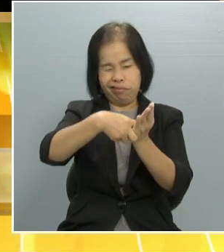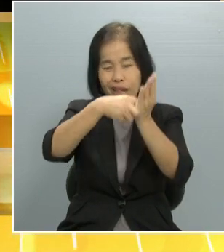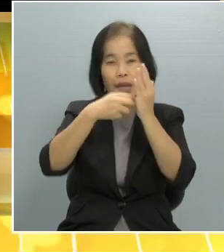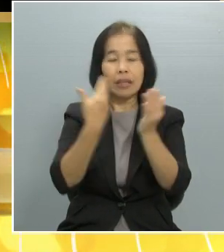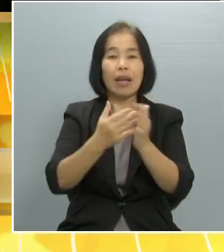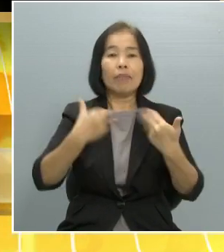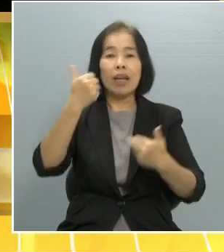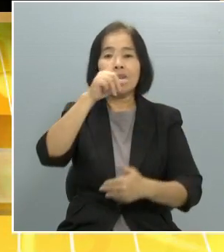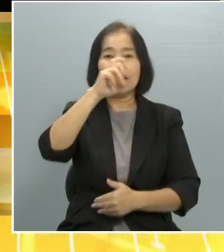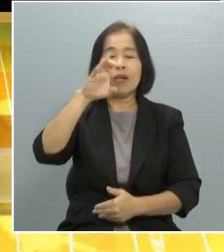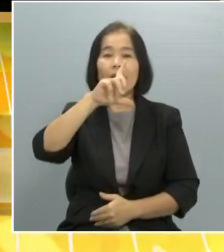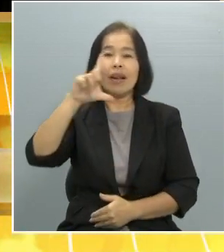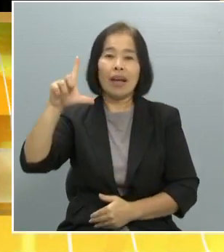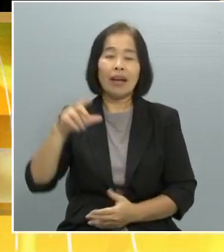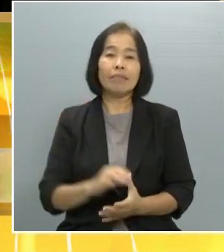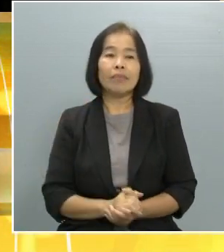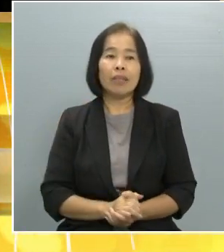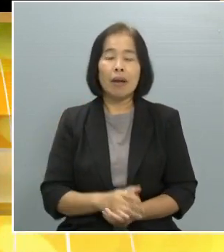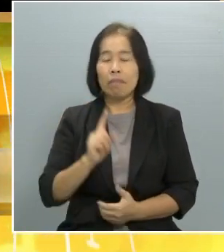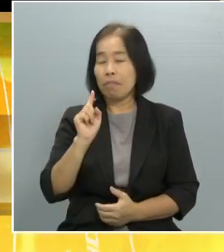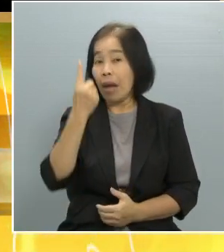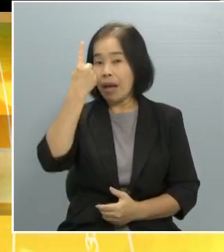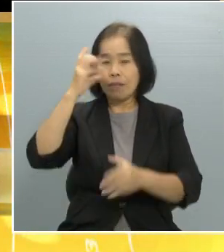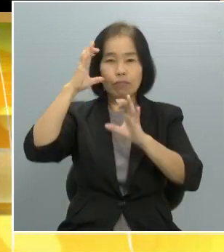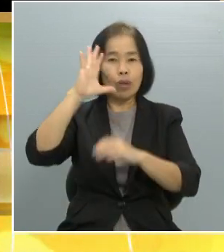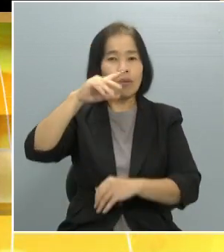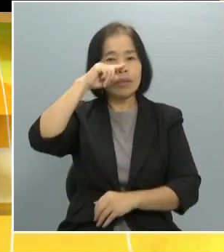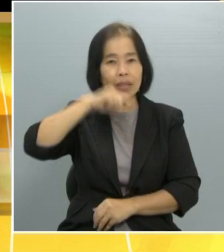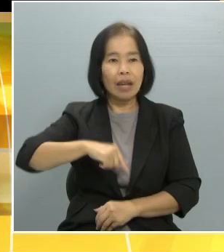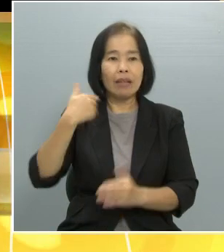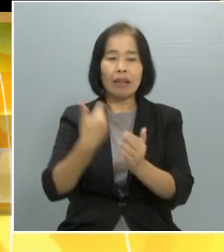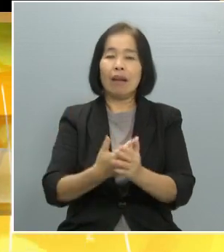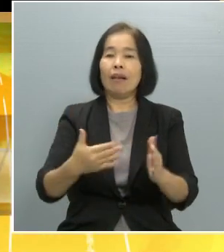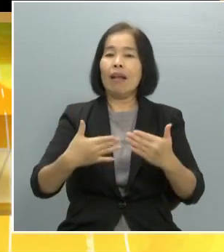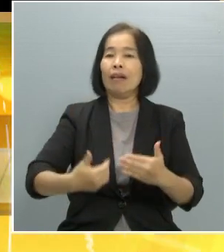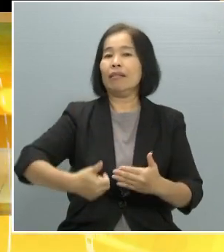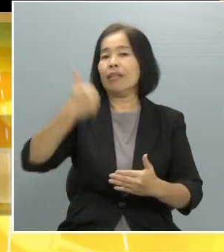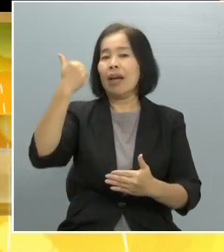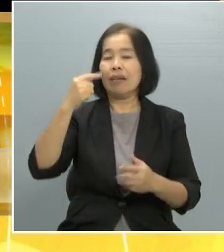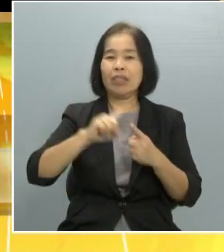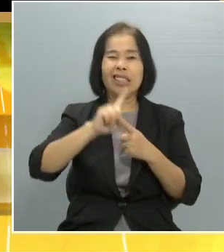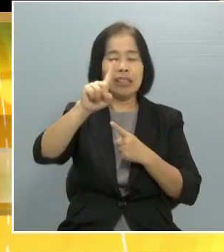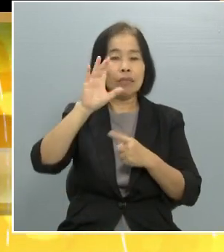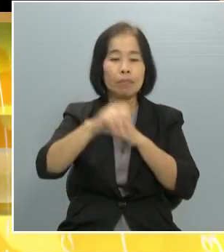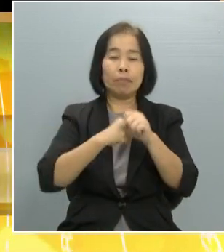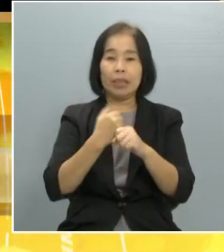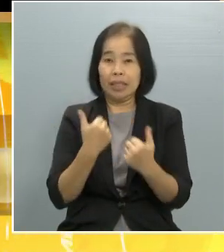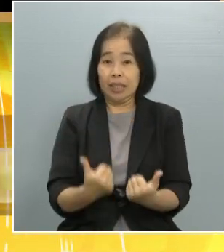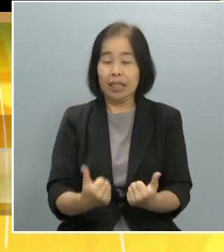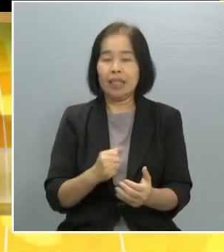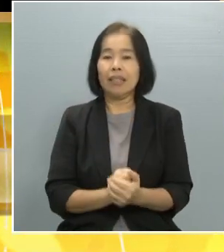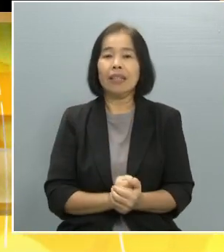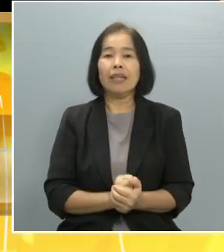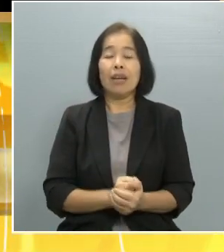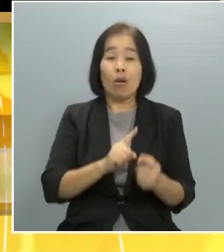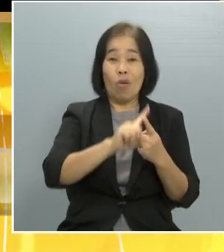ก็เป็นสติที่หมายของหนังไทย ก็คือรายได้เปิดตัวสูงสุดอัดับที่หนึ่ของปีนี้นะคะ วันแรก 39